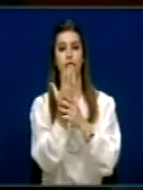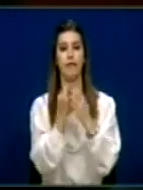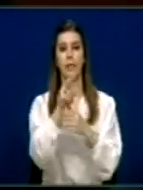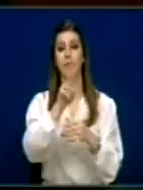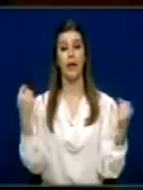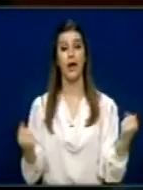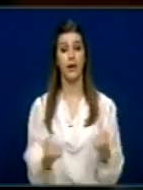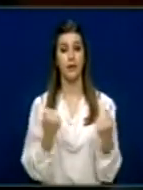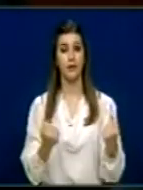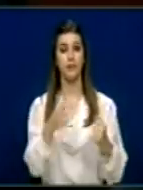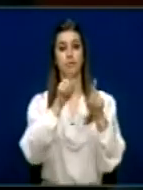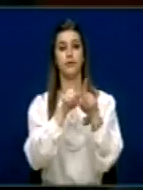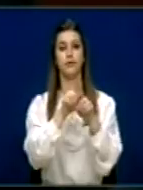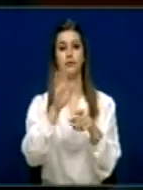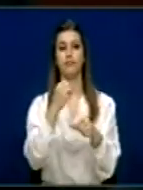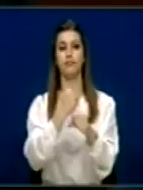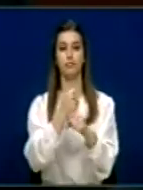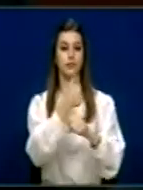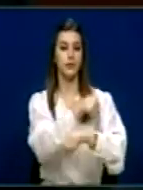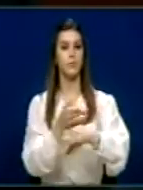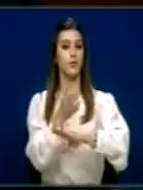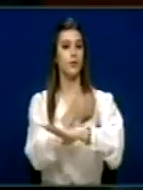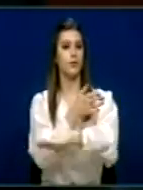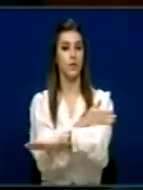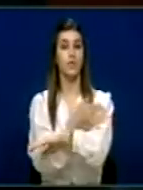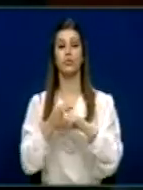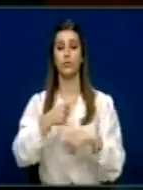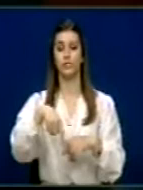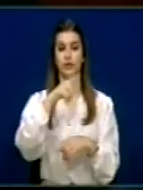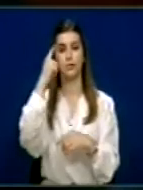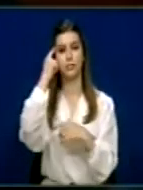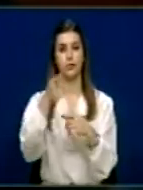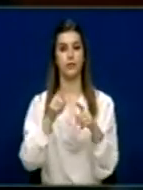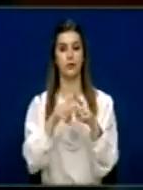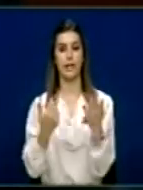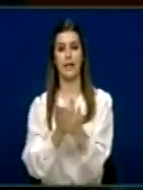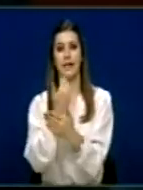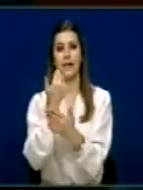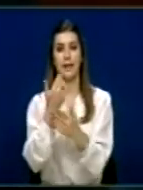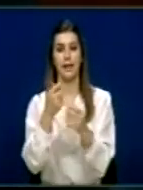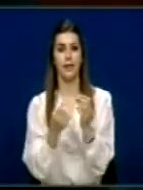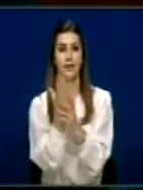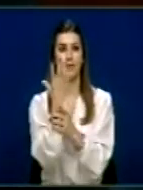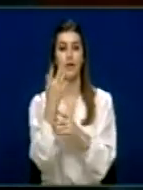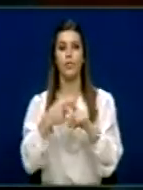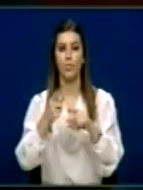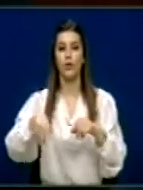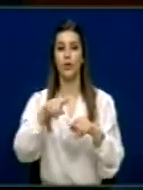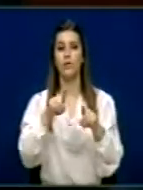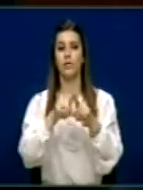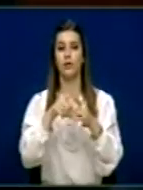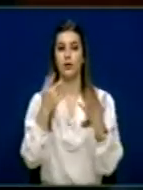aktivitetet e autoritetit krahasuar me vitet paraprake. Po gjithë jemi të vetëdijshëm që ky është një autoritet i ri dhe si i tillë ka pas disa